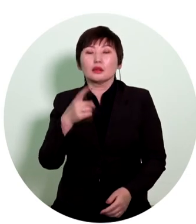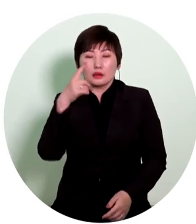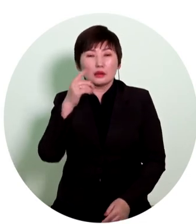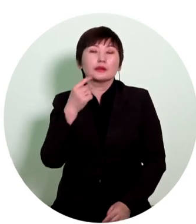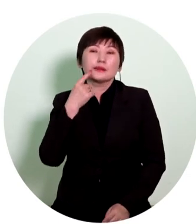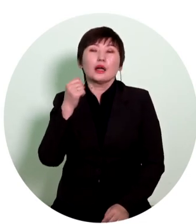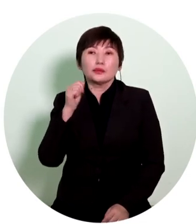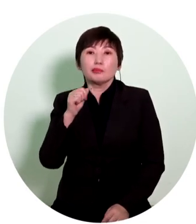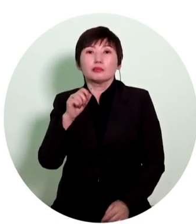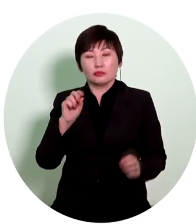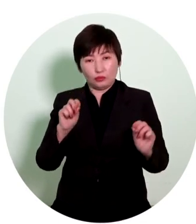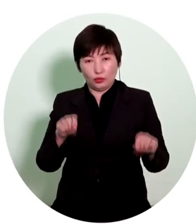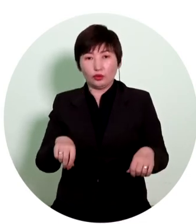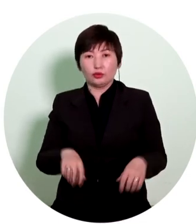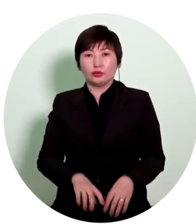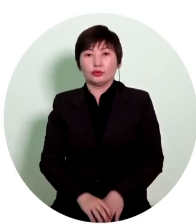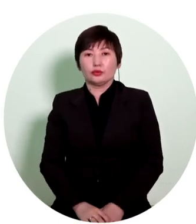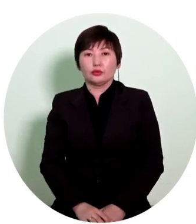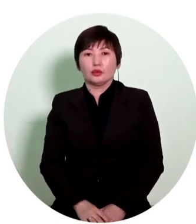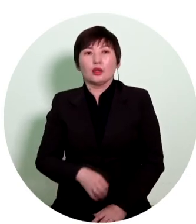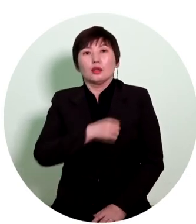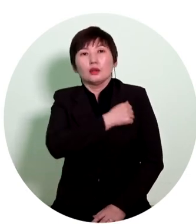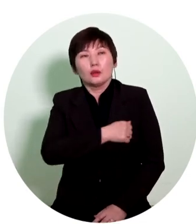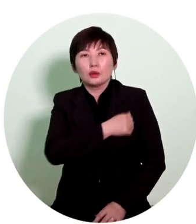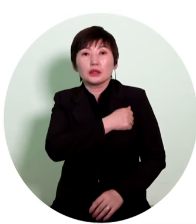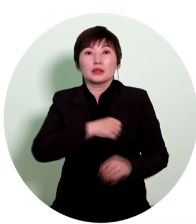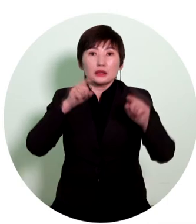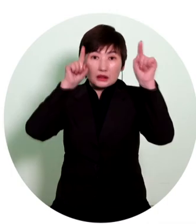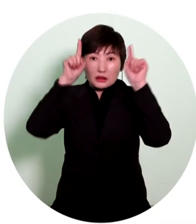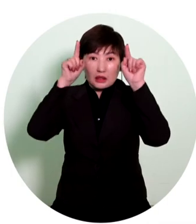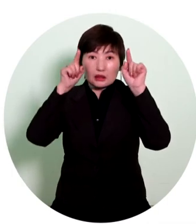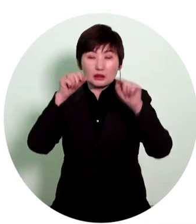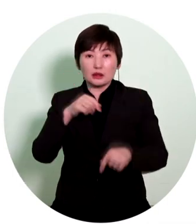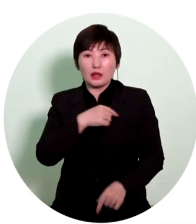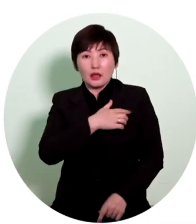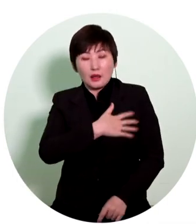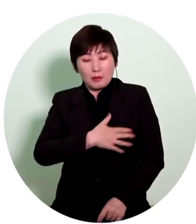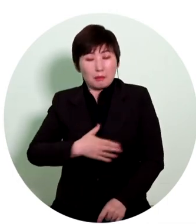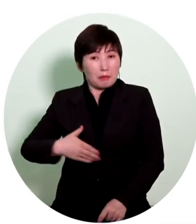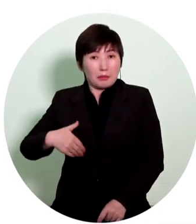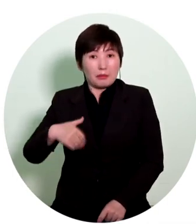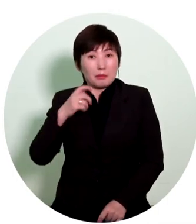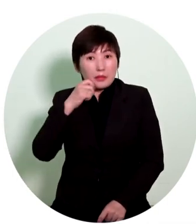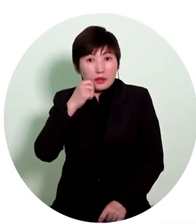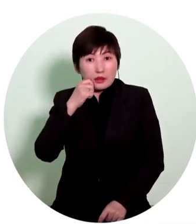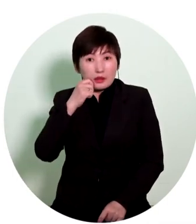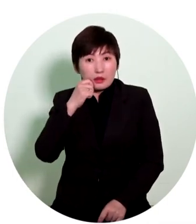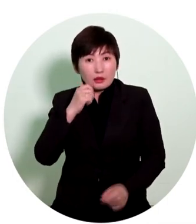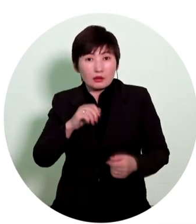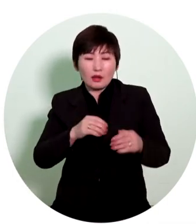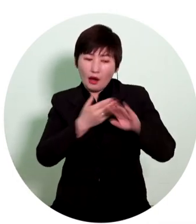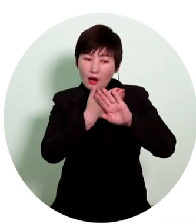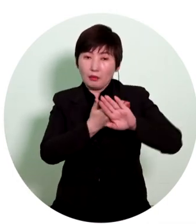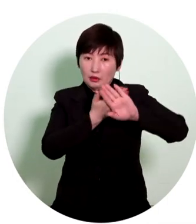За энэ нь болохоор түрүүний хэлжсэн уурлсан стрессцэн үед би мохоодын хүчтэй хариу